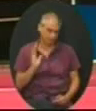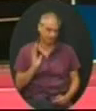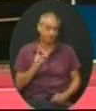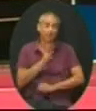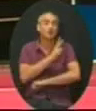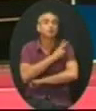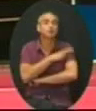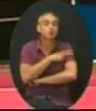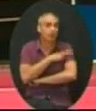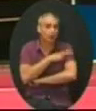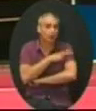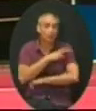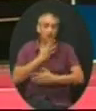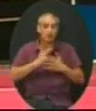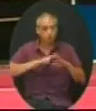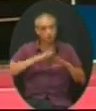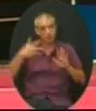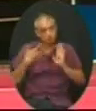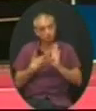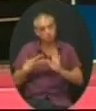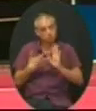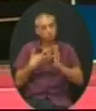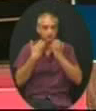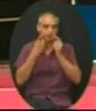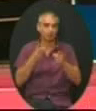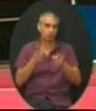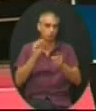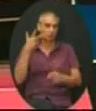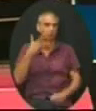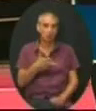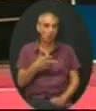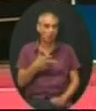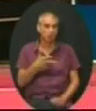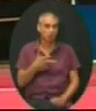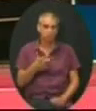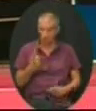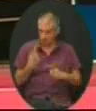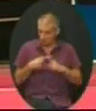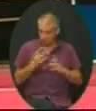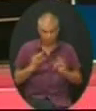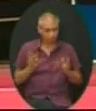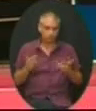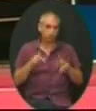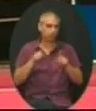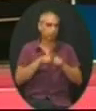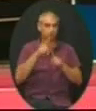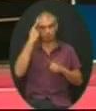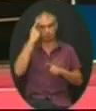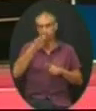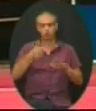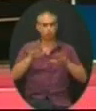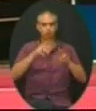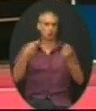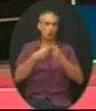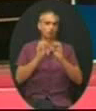המשטרה, 8 חודשים חוקרת את הסיפור של הצוללות, ועדיין היא באותה עמדה שראש הממשלה לא